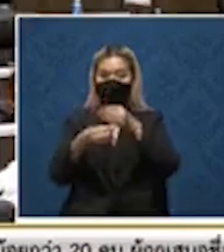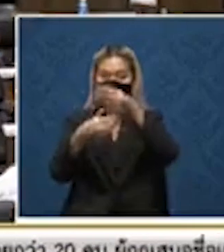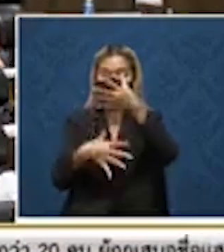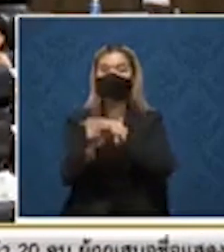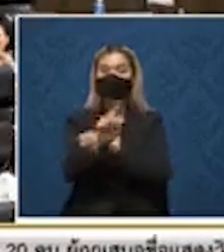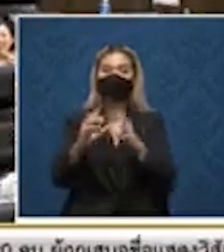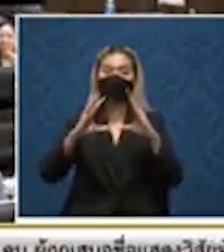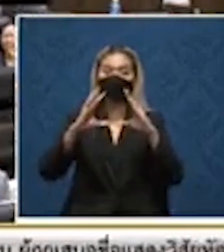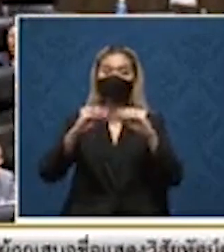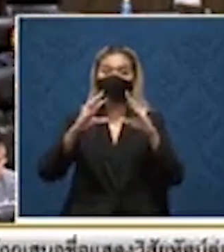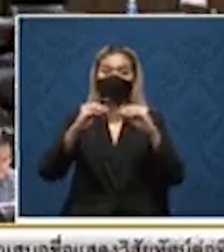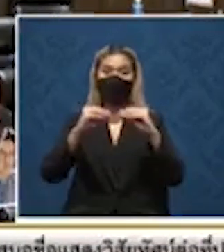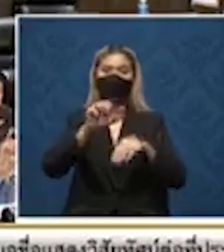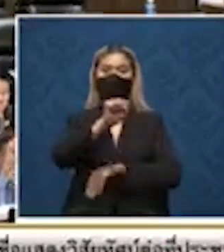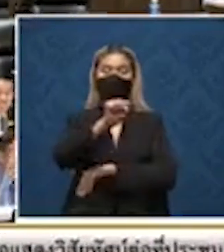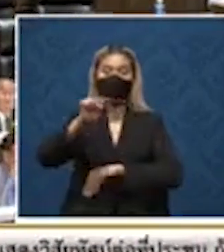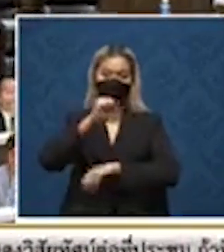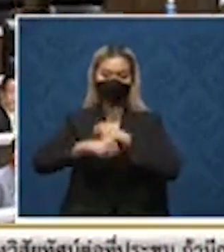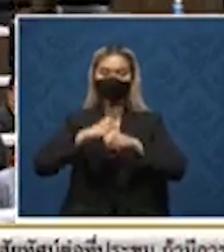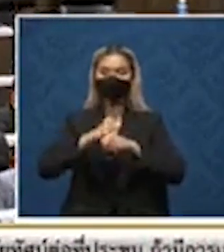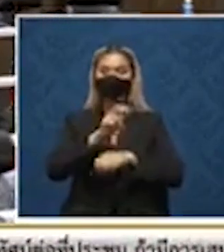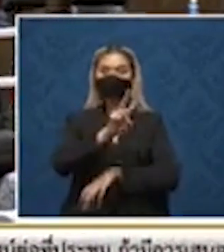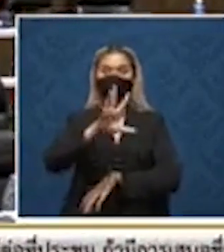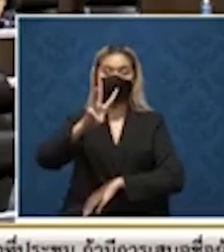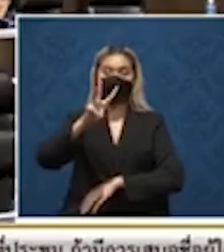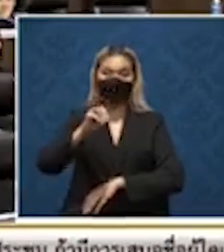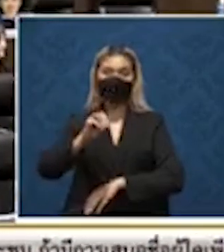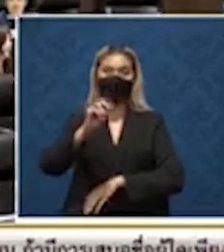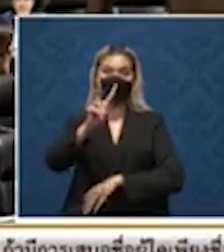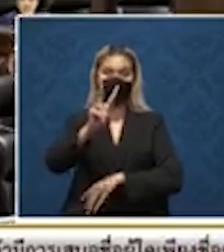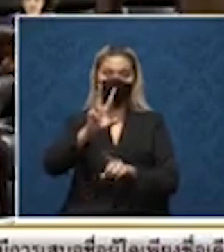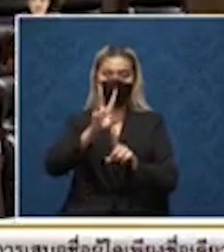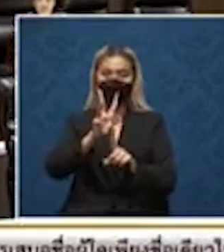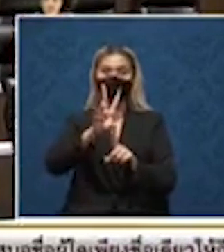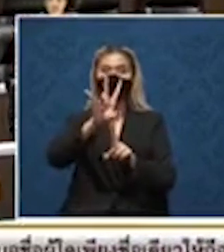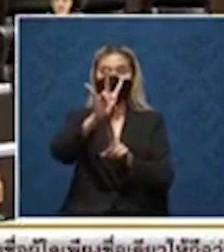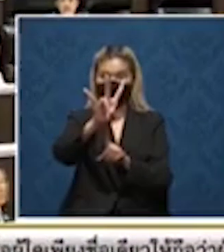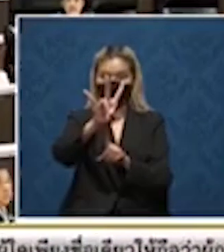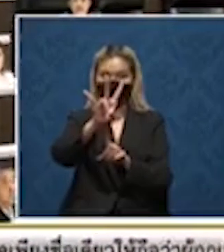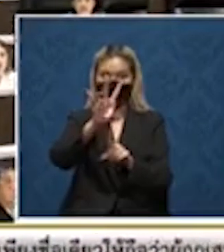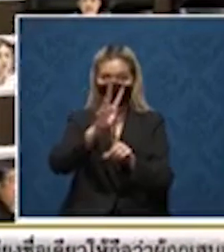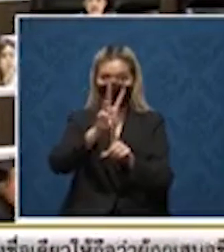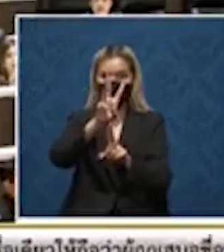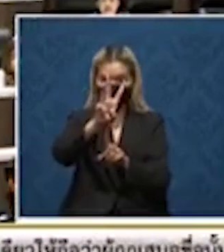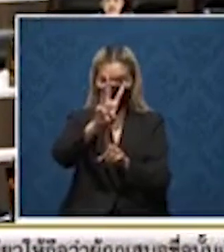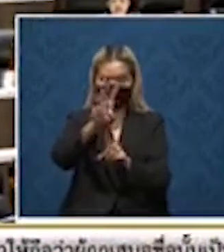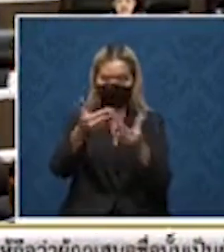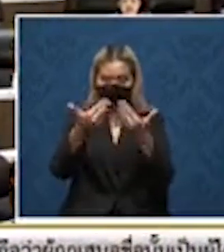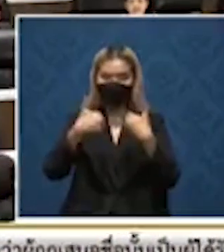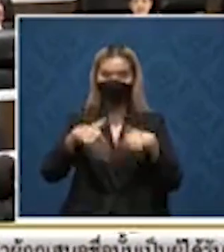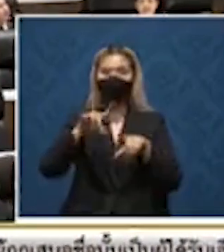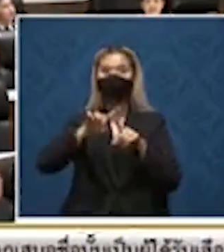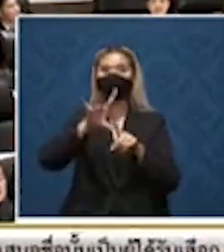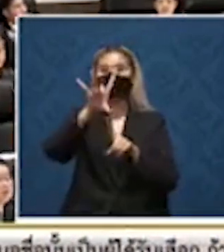5วันครับ ครับซึ่งจะใช้ช่วงเวลาที่ไวที่สุด ครับครับเพราะว่ากำหนดการเขาบอกว่าเมื่อมี